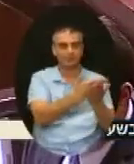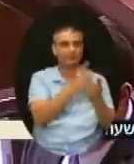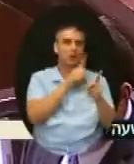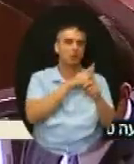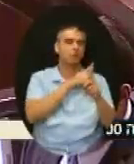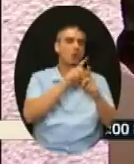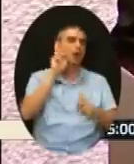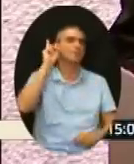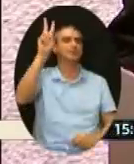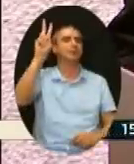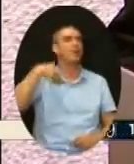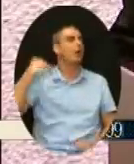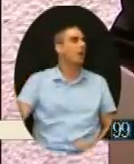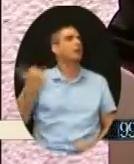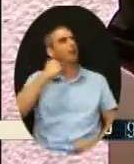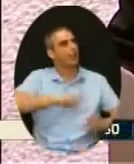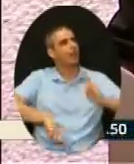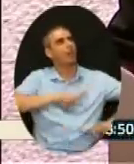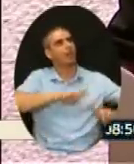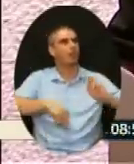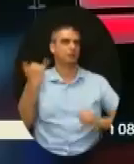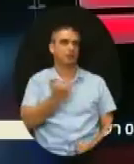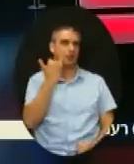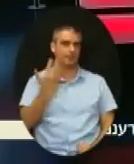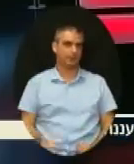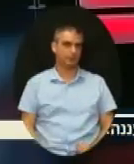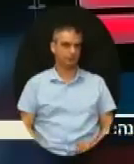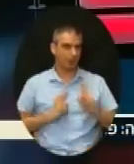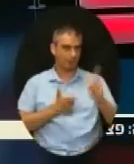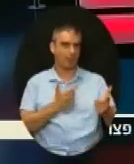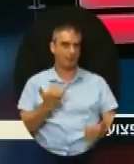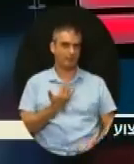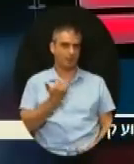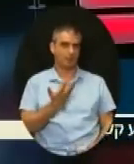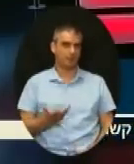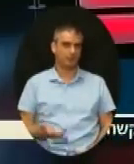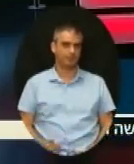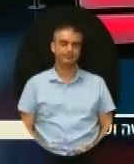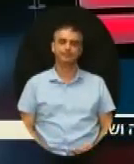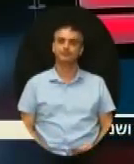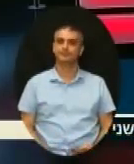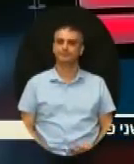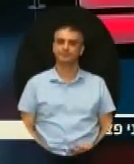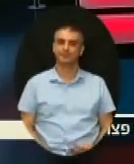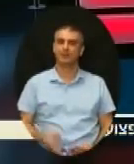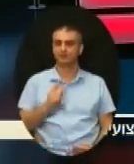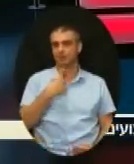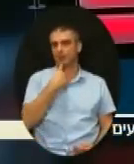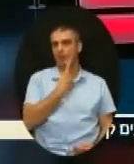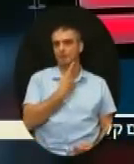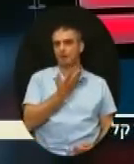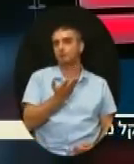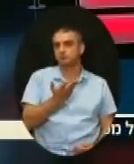מצדה, זה לנצח התאכל חרב. כן, טוב, צריך לומר שבסך הכל דברים